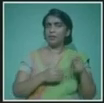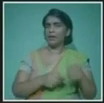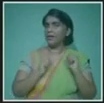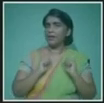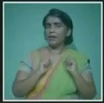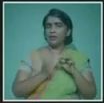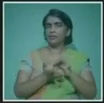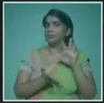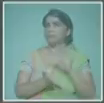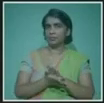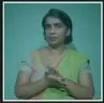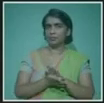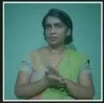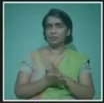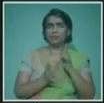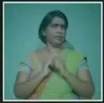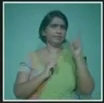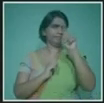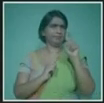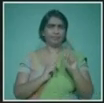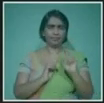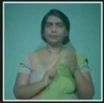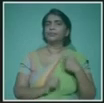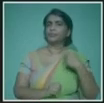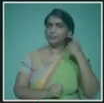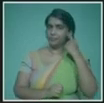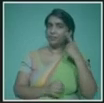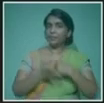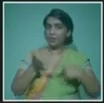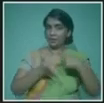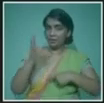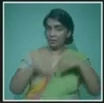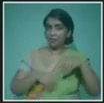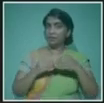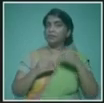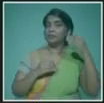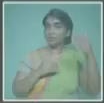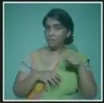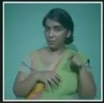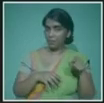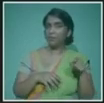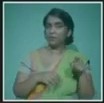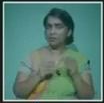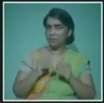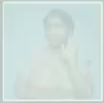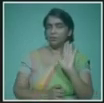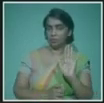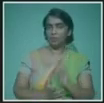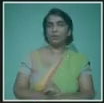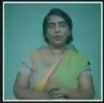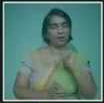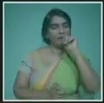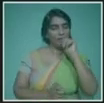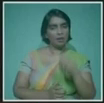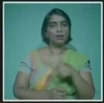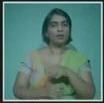මේ වගේ තීන්දුවක් ගත්තේ කියන එක ලොකු ප්‍රහේලිකාවක්. අපි හිතනවා මේක මැතිවරණය කල් දමන්නට යොදාගත්ත උප්පරවැට්ටියක් හැටියට. ඇත්ත